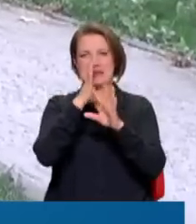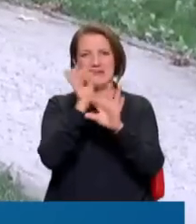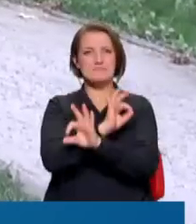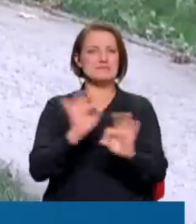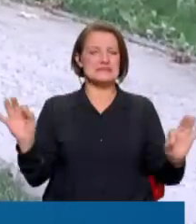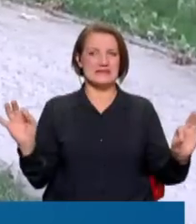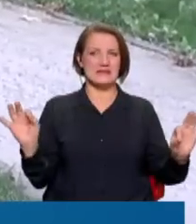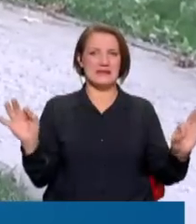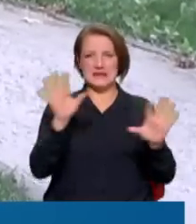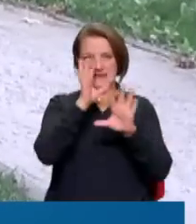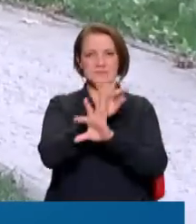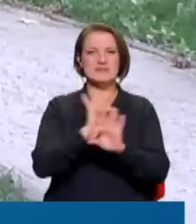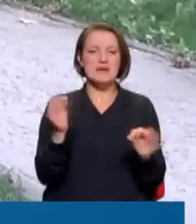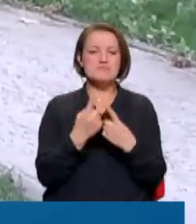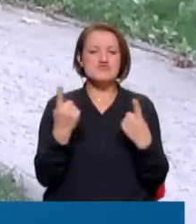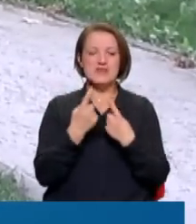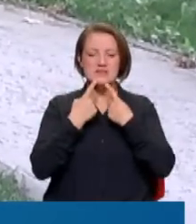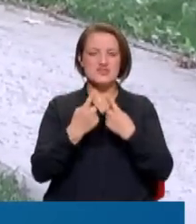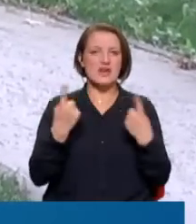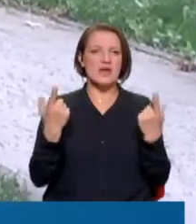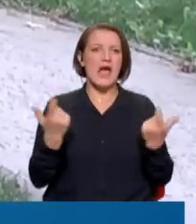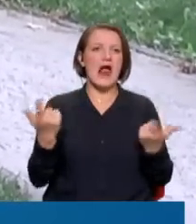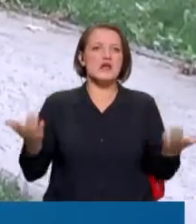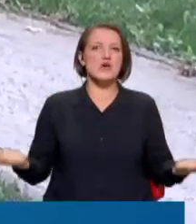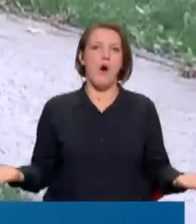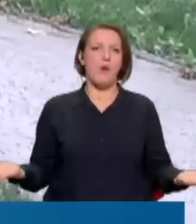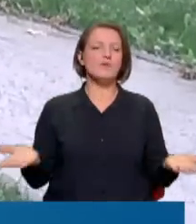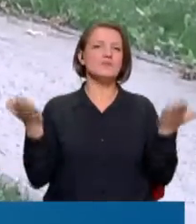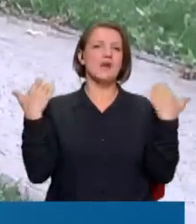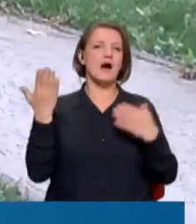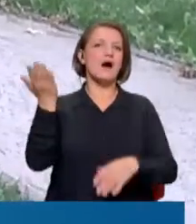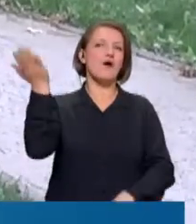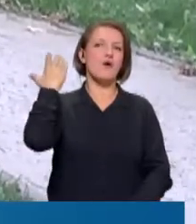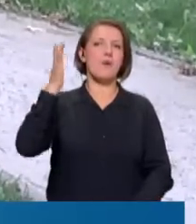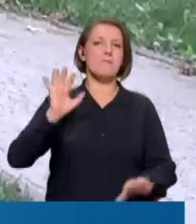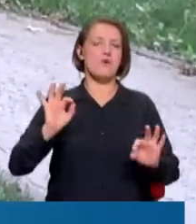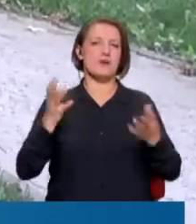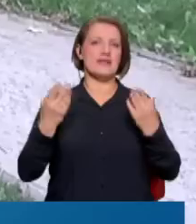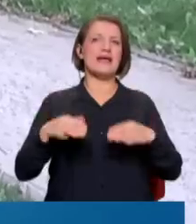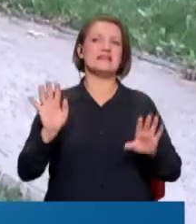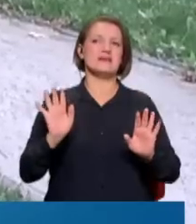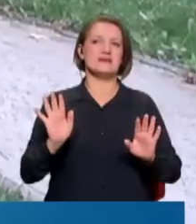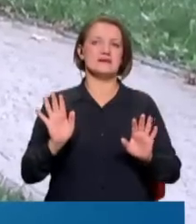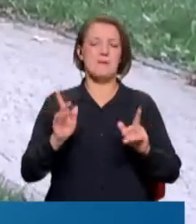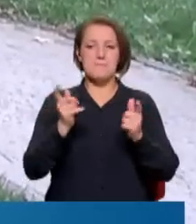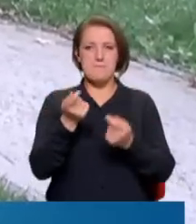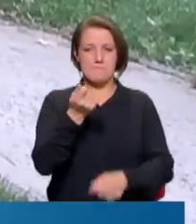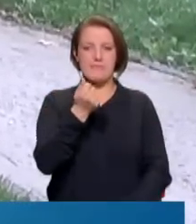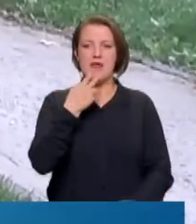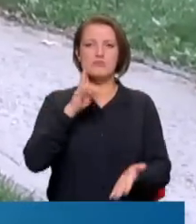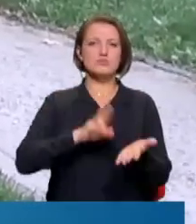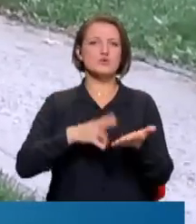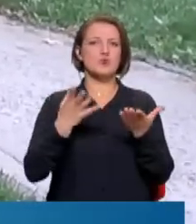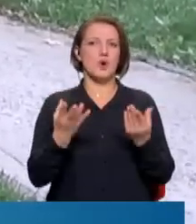kimsenin kimseye bir şey diyecek yeri yok bence daha önceden böyle değildi para pul